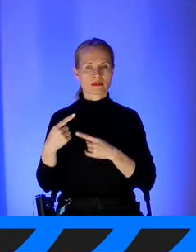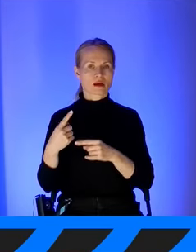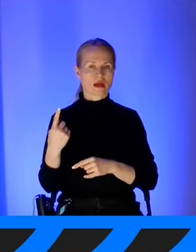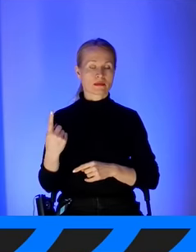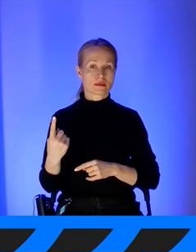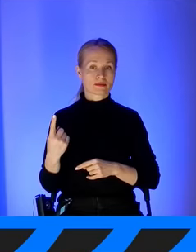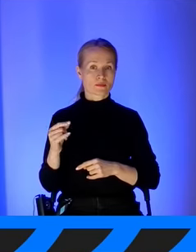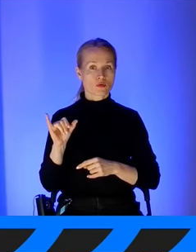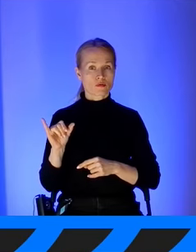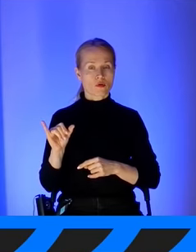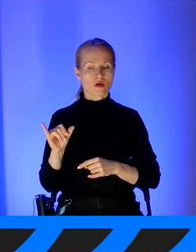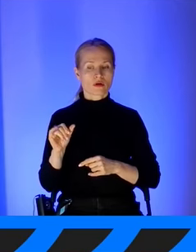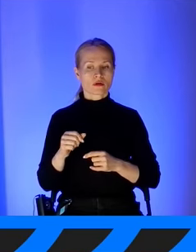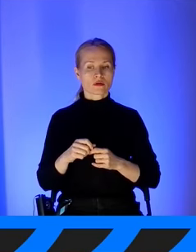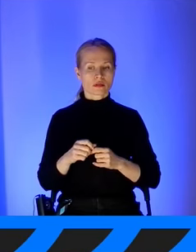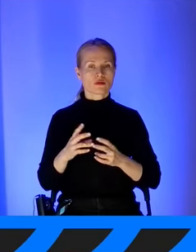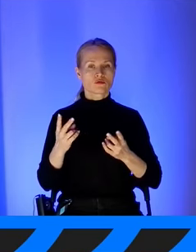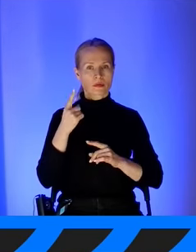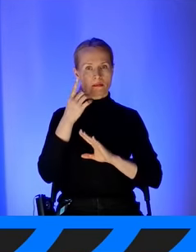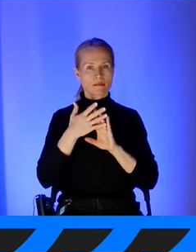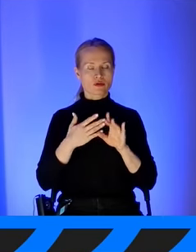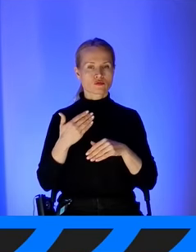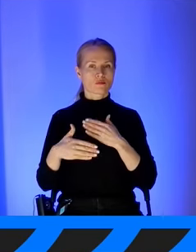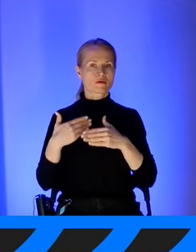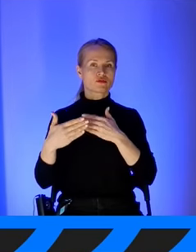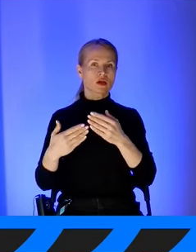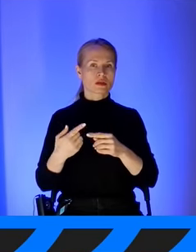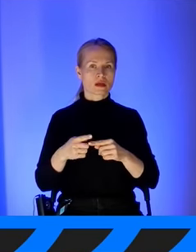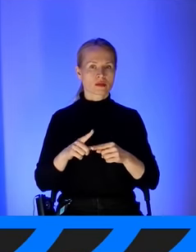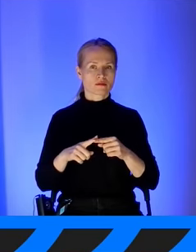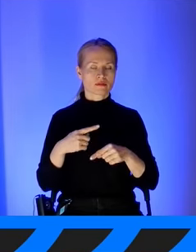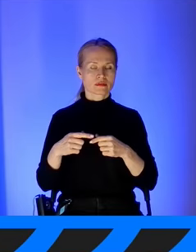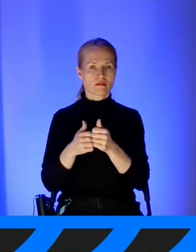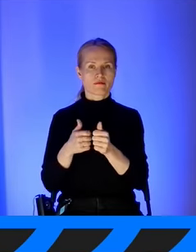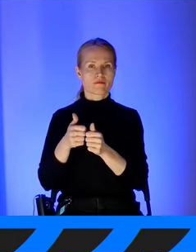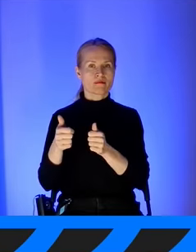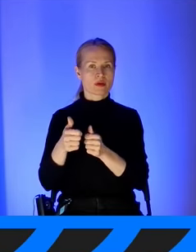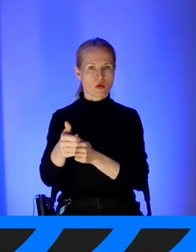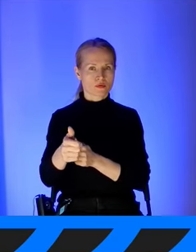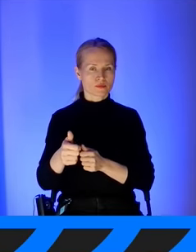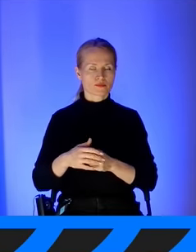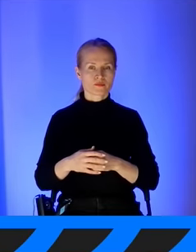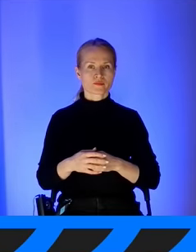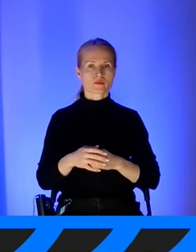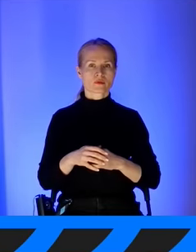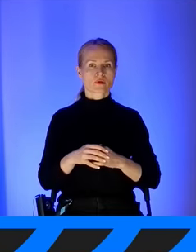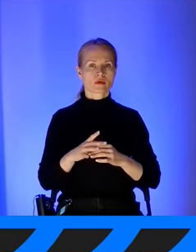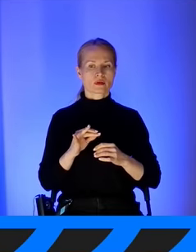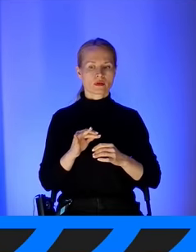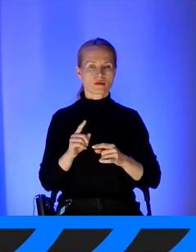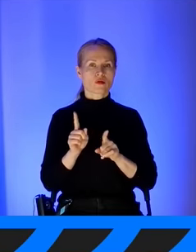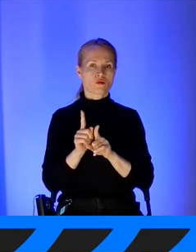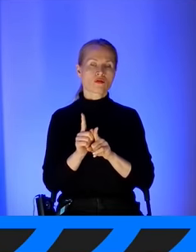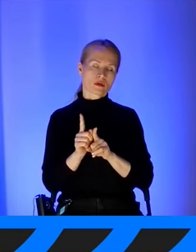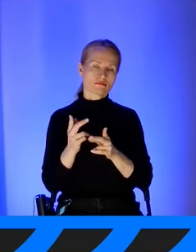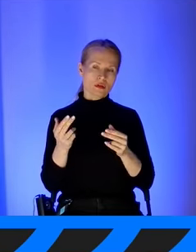а ну и то что здесь нужно понимать что продвижение идёт всегда вперёд и Ну такое возможно